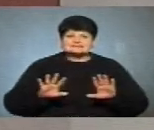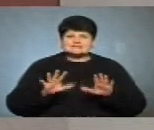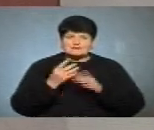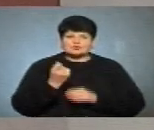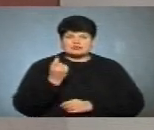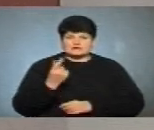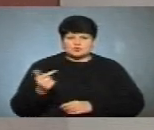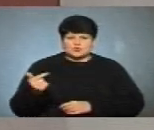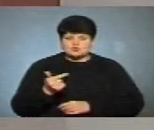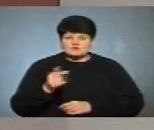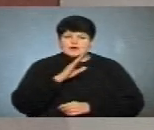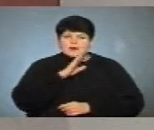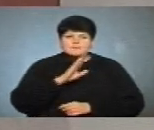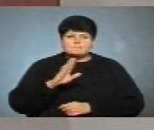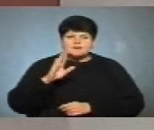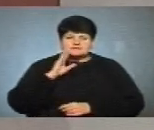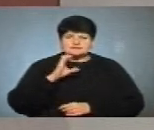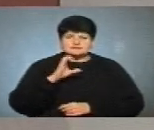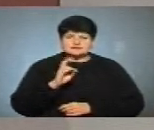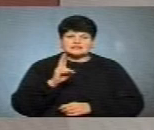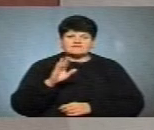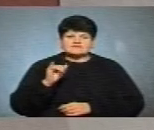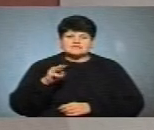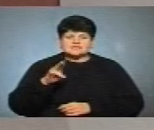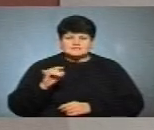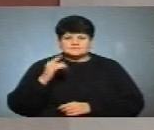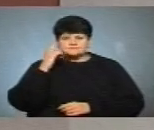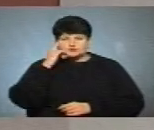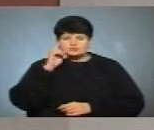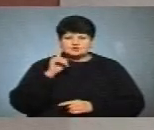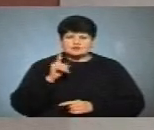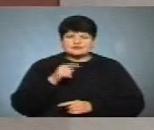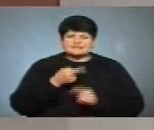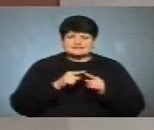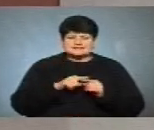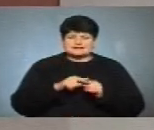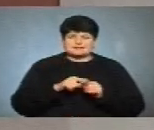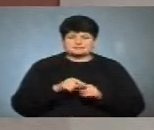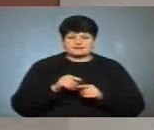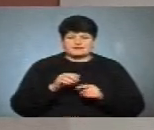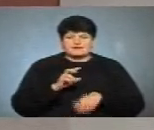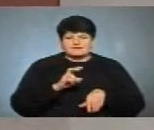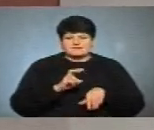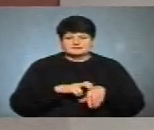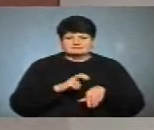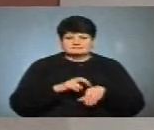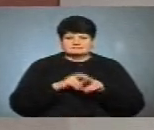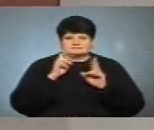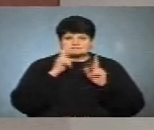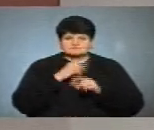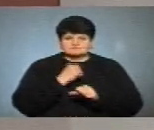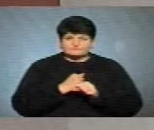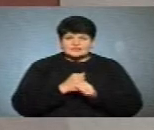грудня. Мати Світлана Квітінська каже, підозрює лікарську недбалість. У районній лікарні відповіли, що